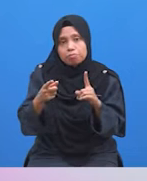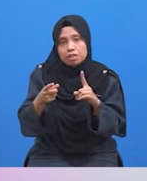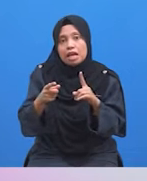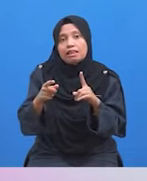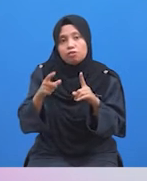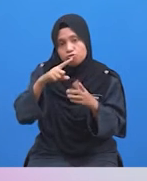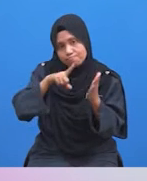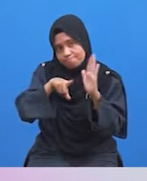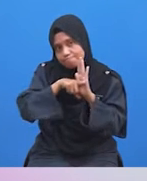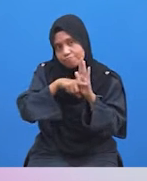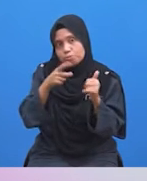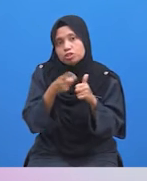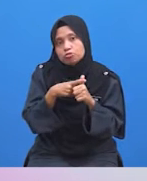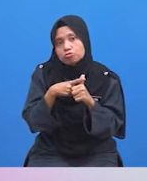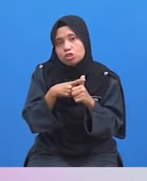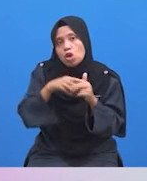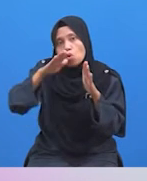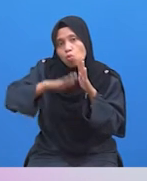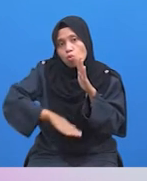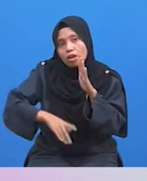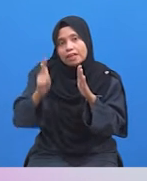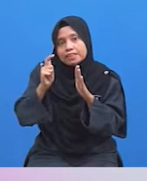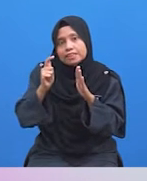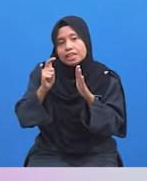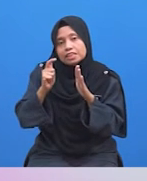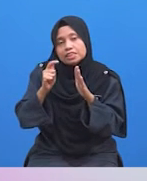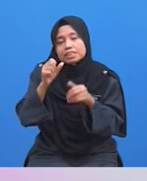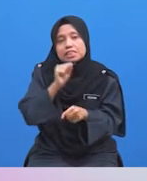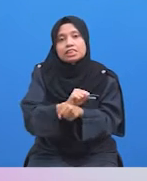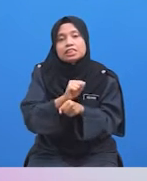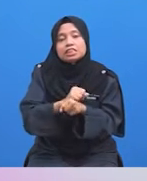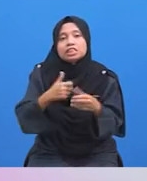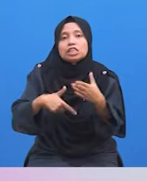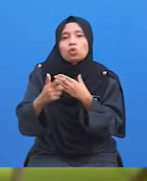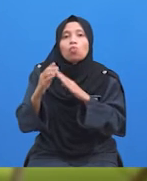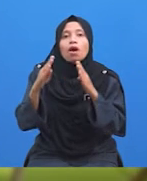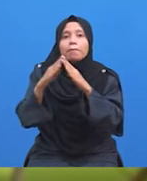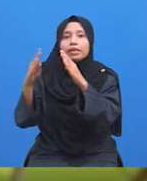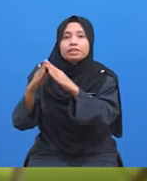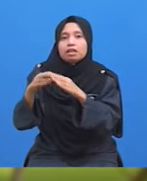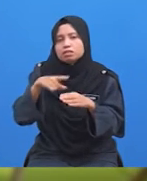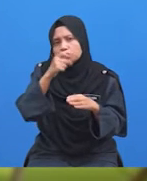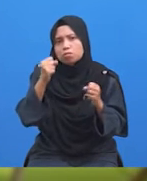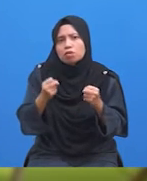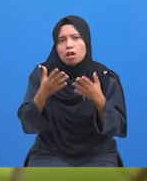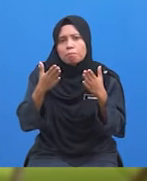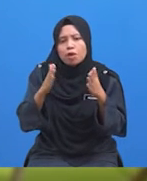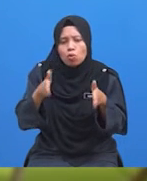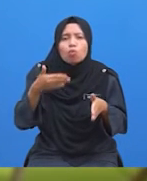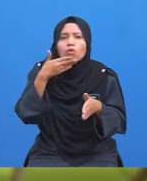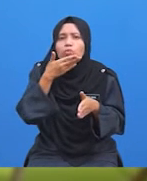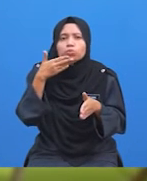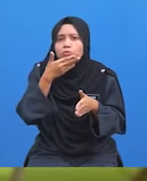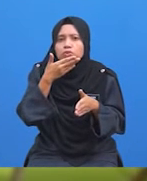asal ialah pertama kekurangan tenaga kejet2 Bandar kerana ramai Golongan muda